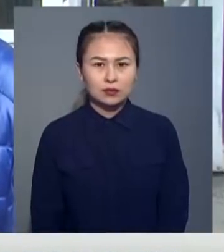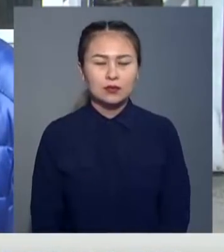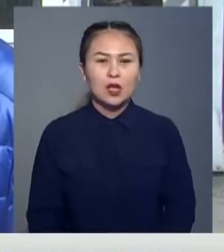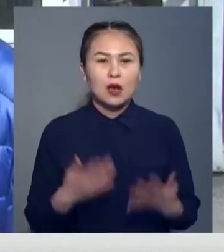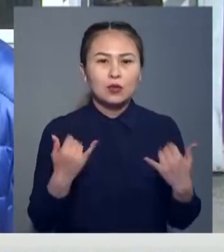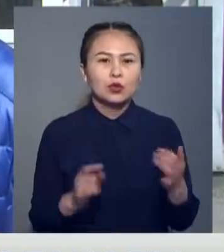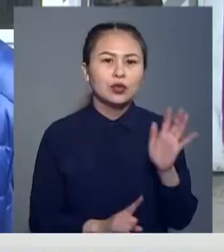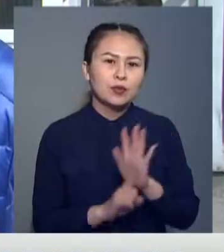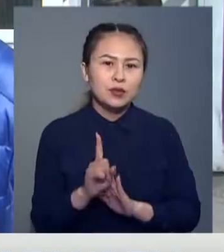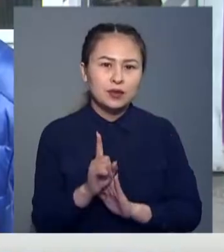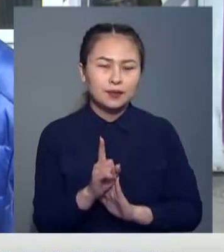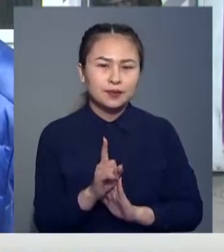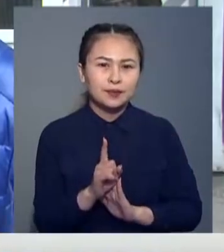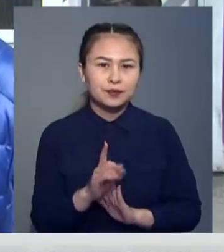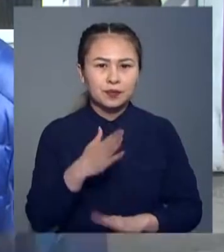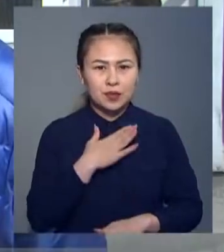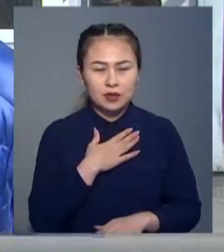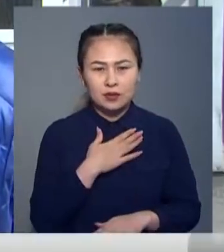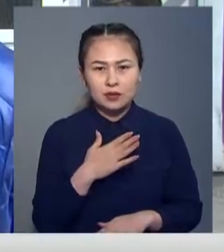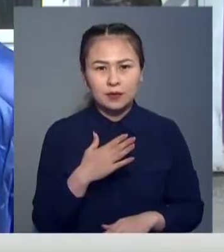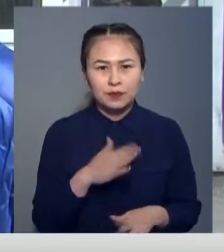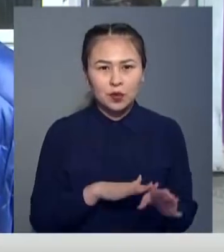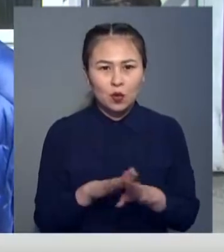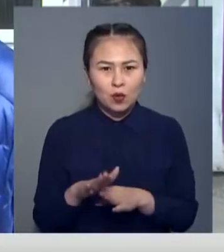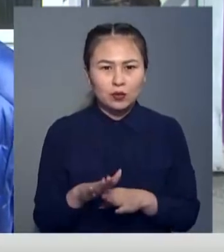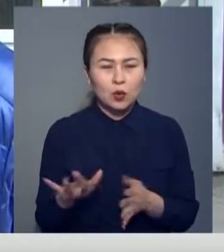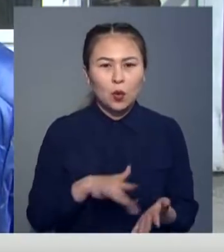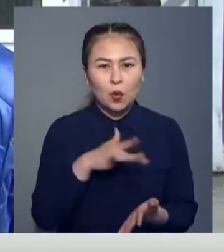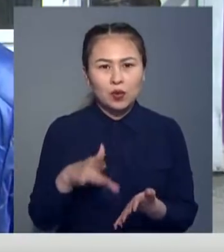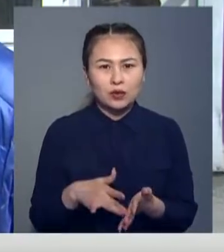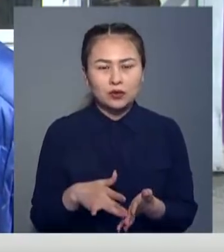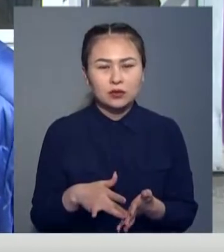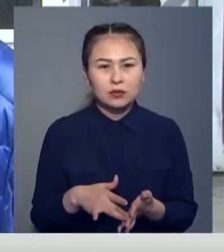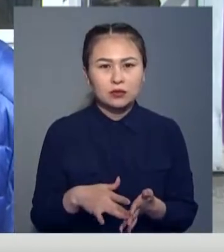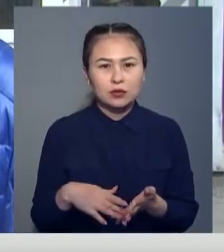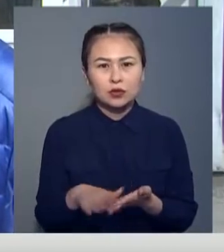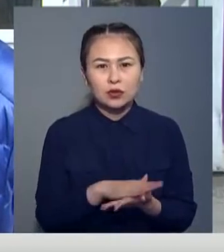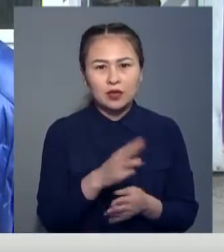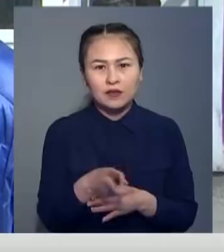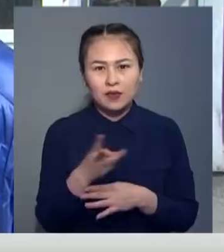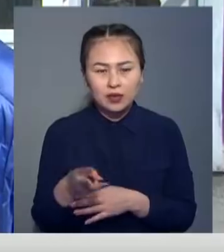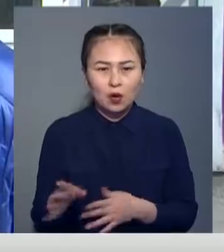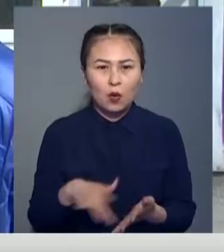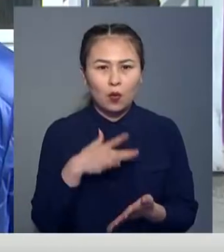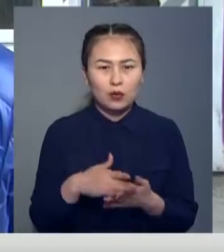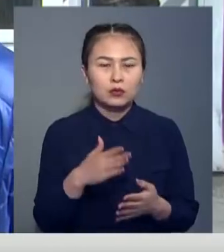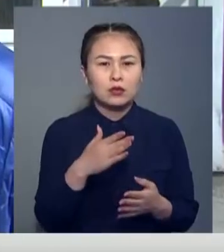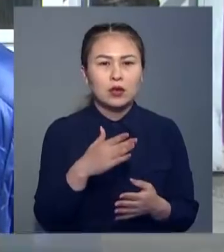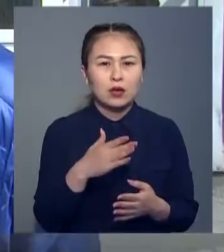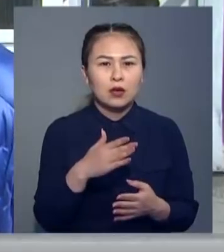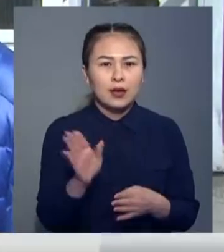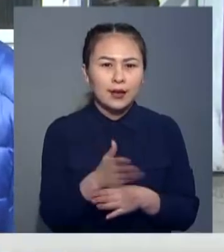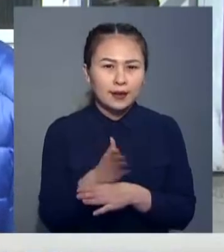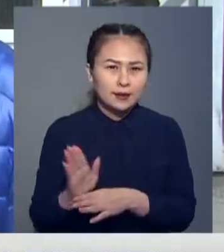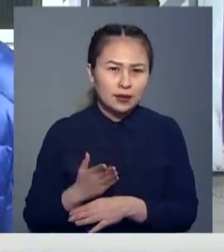Бүгіннен бастап біз толығымен қала дезинфекцияны жасаймыз. Қала секторлерге бөлінген, сондықтан